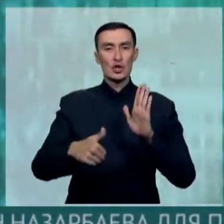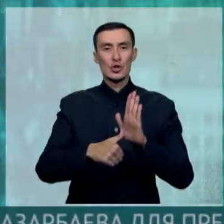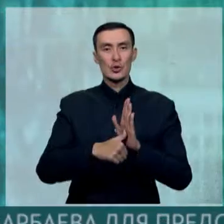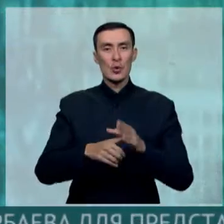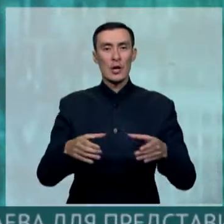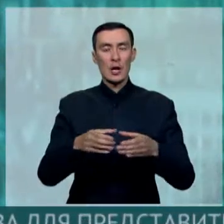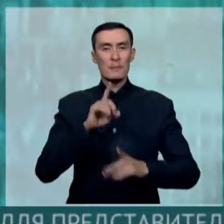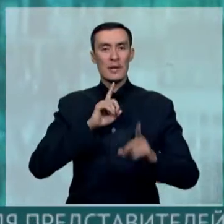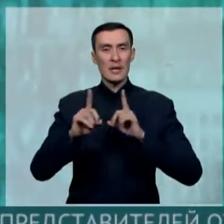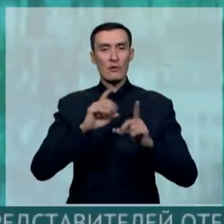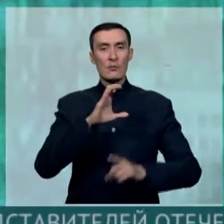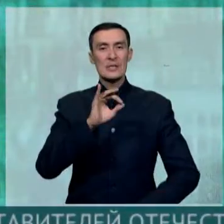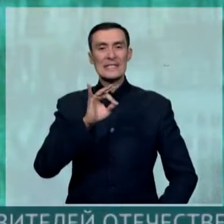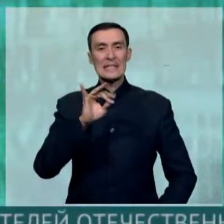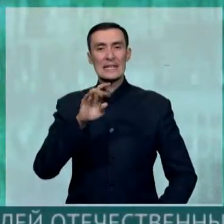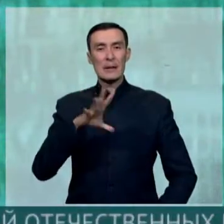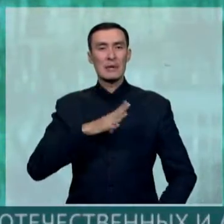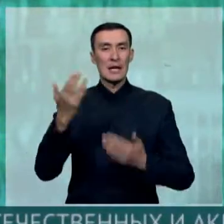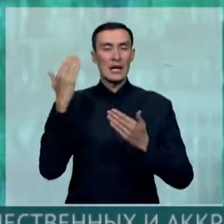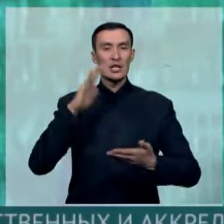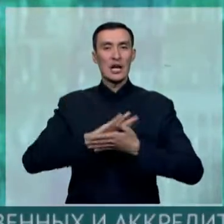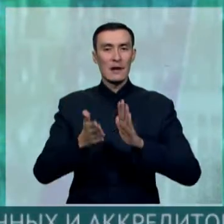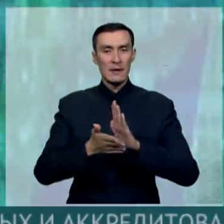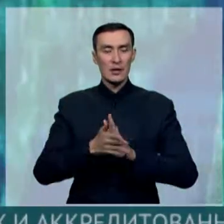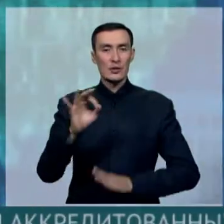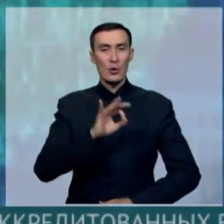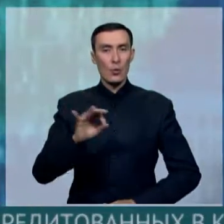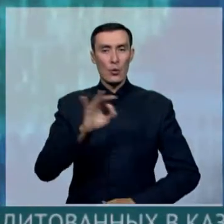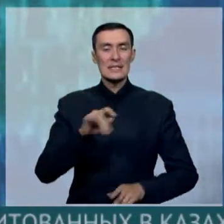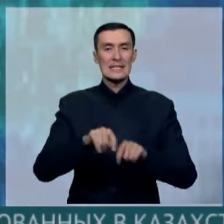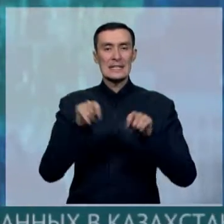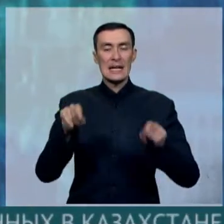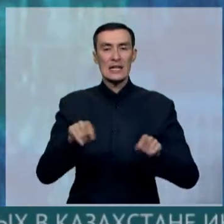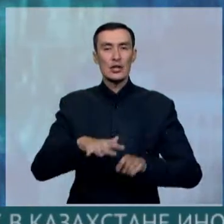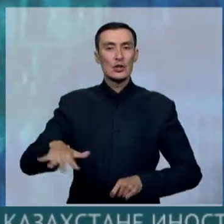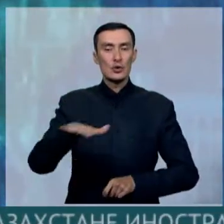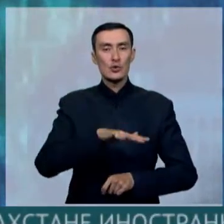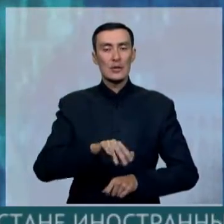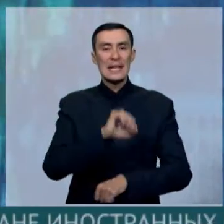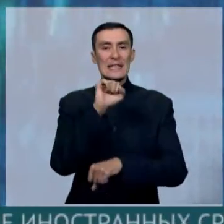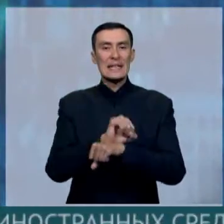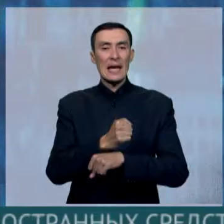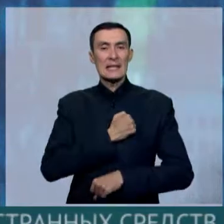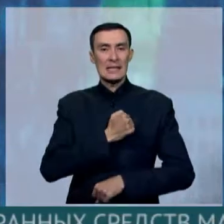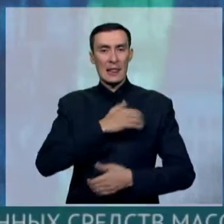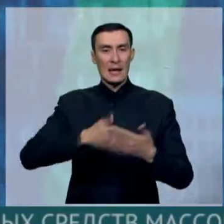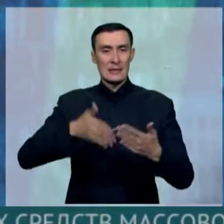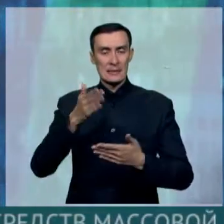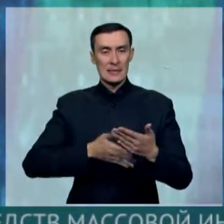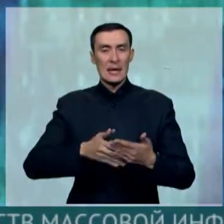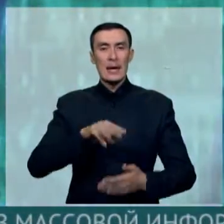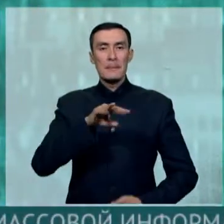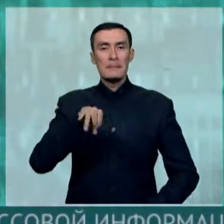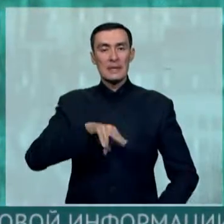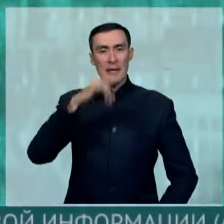раунд многосторонних переговоров по Сирии. Ранее сторонам процесса удалось договориться, в частности, о создании зон деэскалации. МИД Казахстана